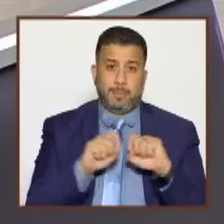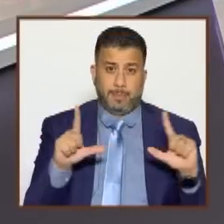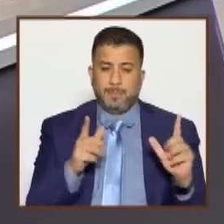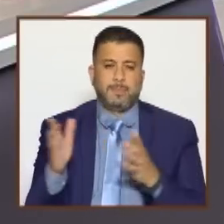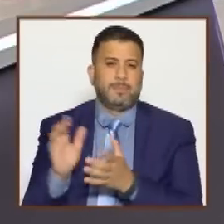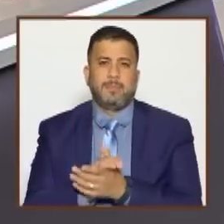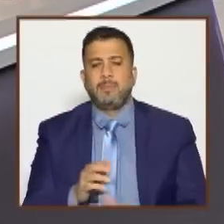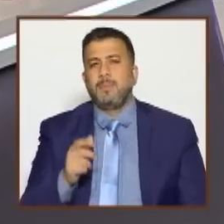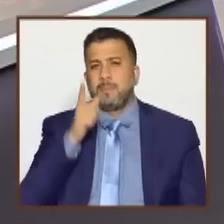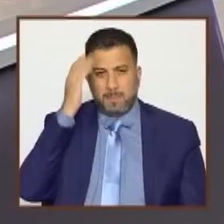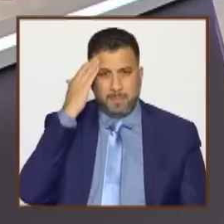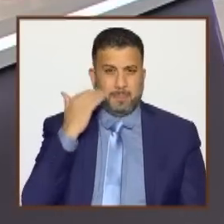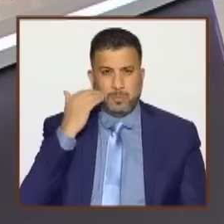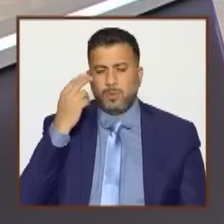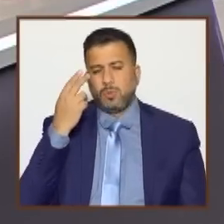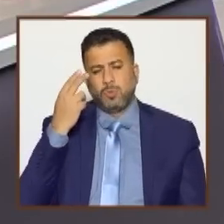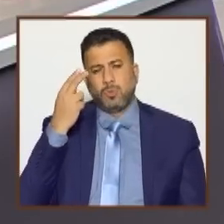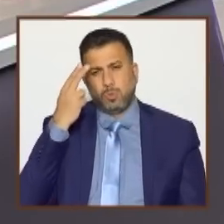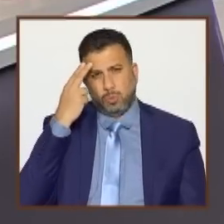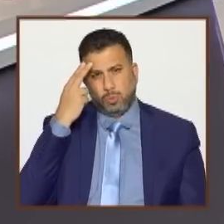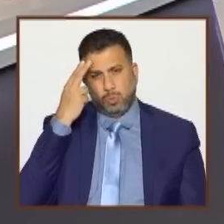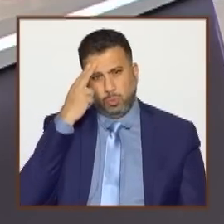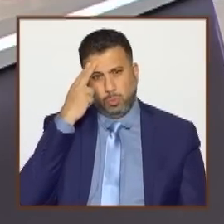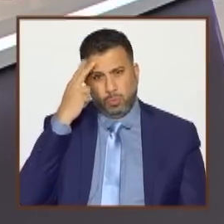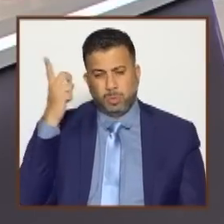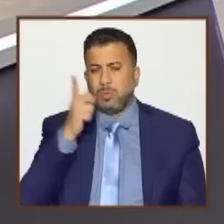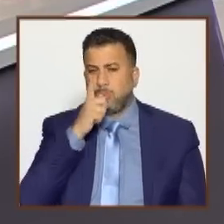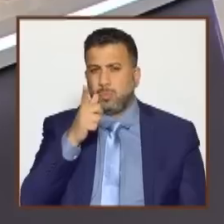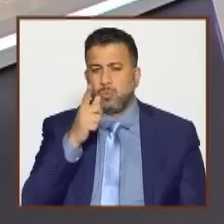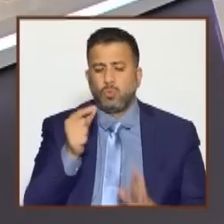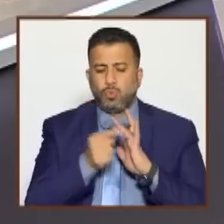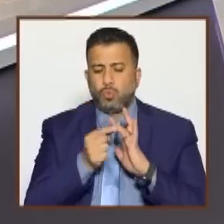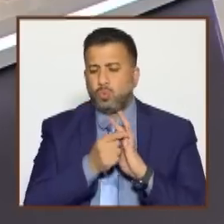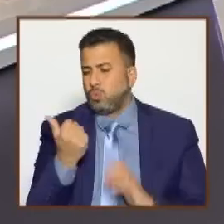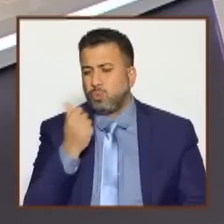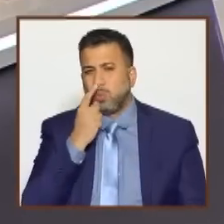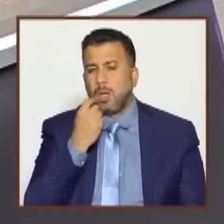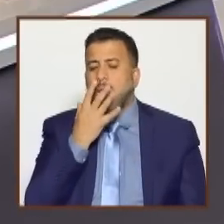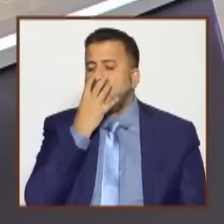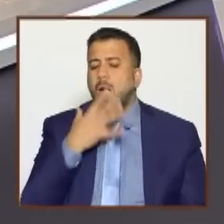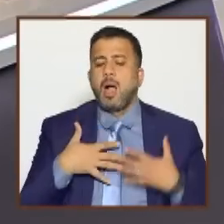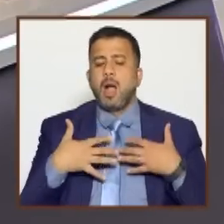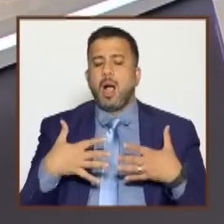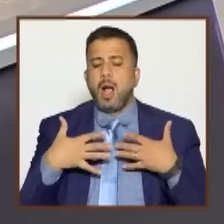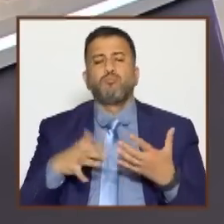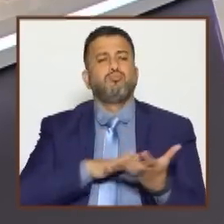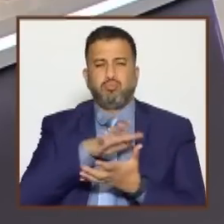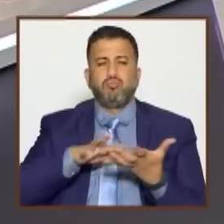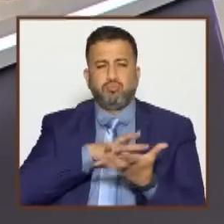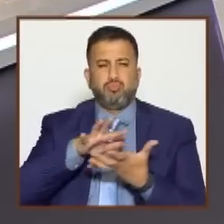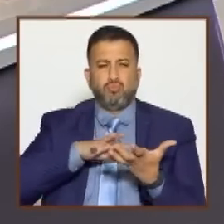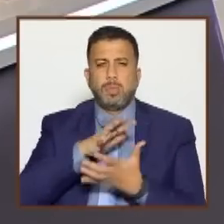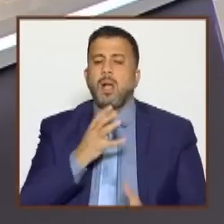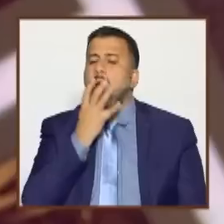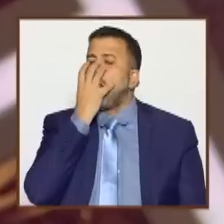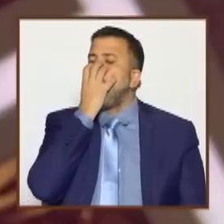حنان من السعودية بارك الله فيها تقول زوجها يستخدم جهاز اللي عنده مشكلة في انقطاع التنفس، تقول هذا الجهاز يعني